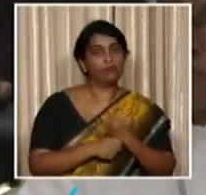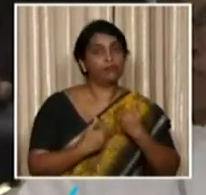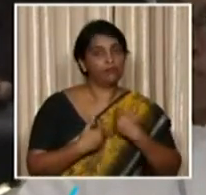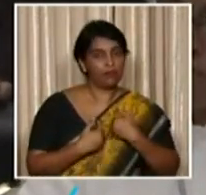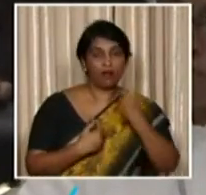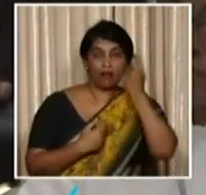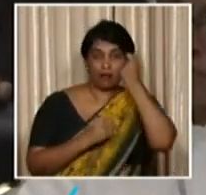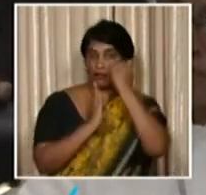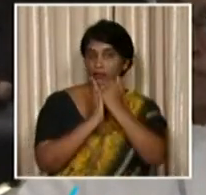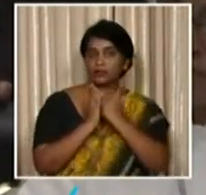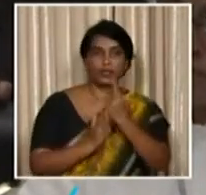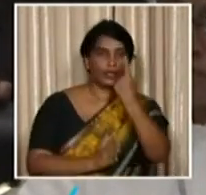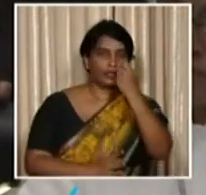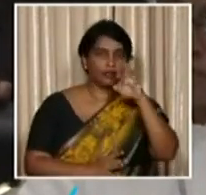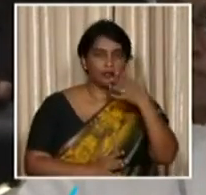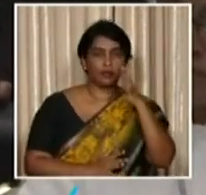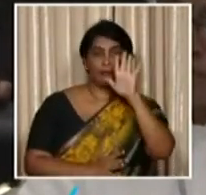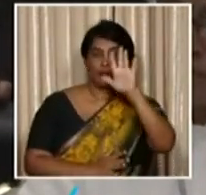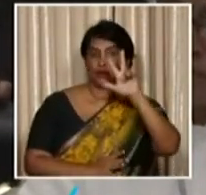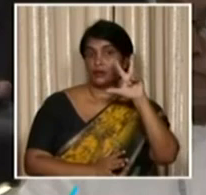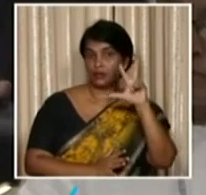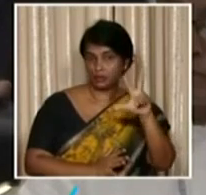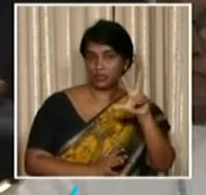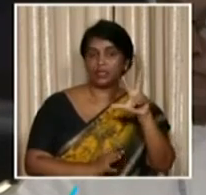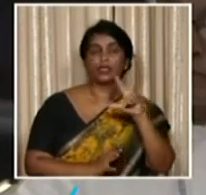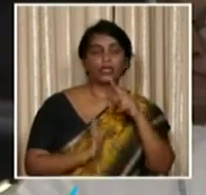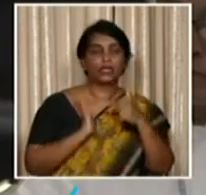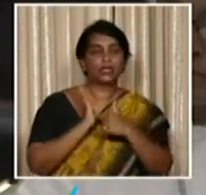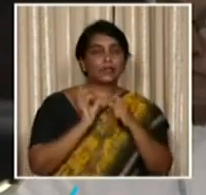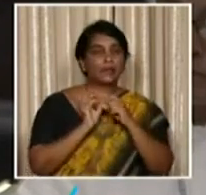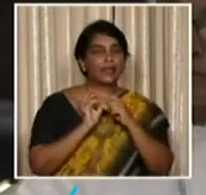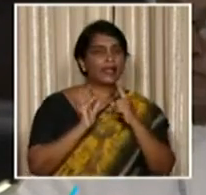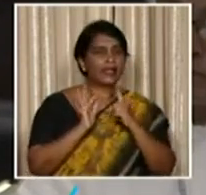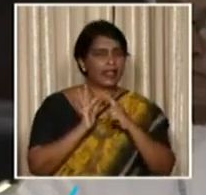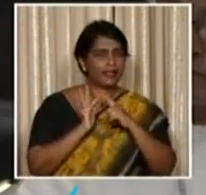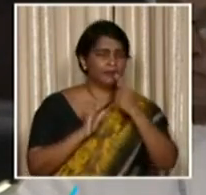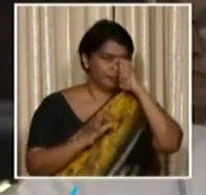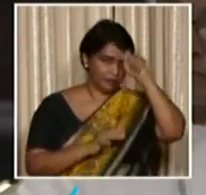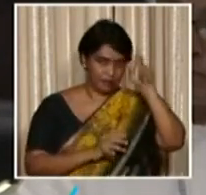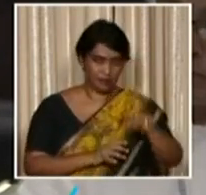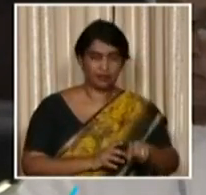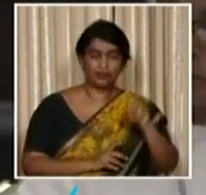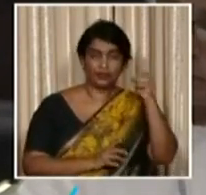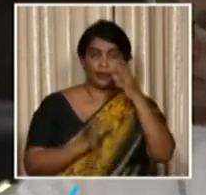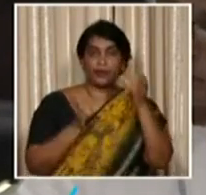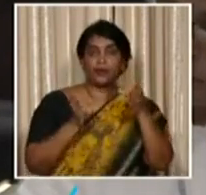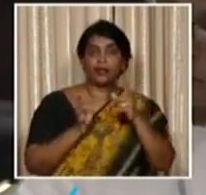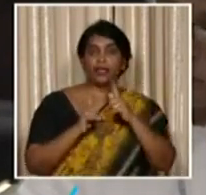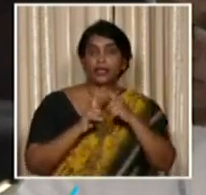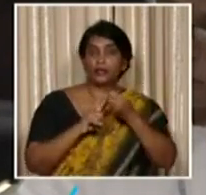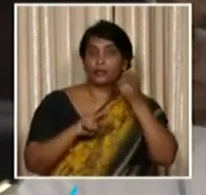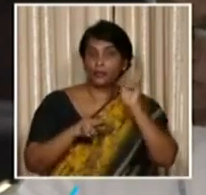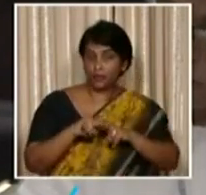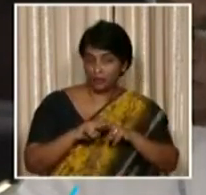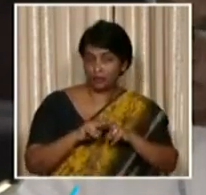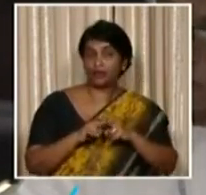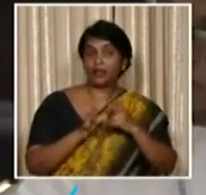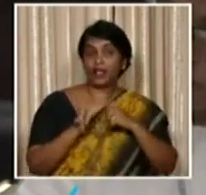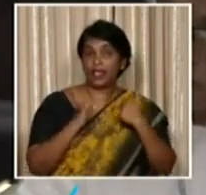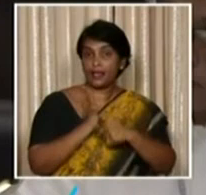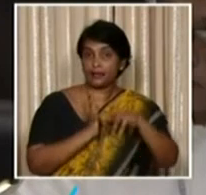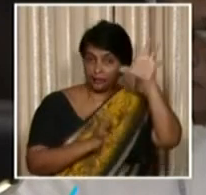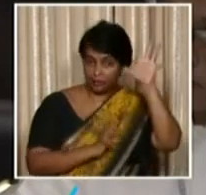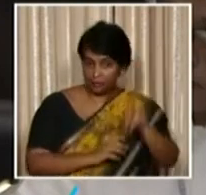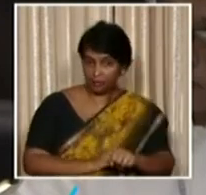මේ යෝජනාව 1958 ටීබී ලංගරත්න මහත්මයා ඉස්සල්ලාම අර්ථසාධක පනත ගේනකොටත් එවැනි